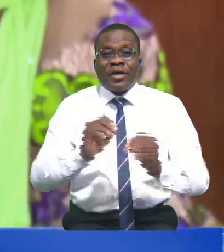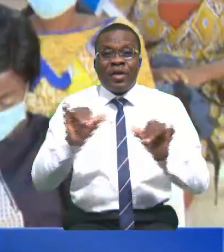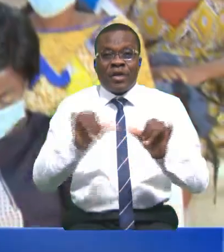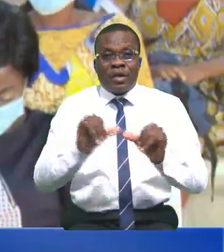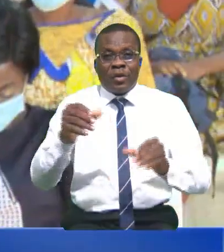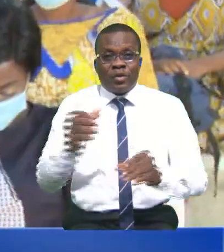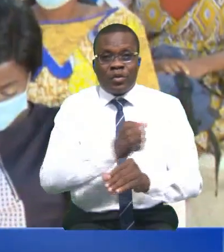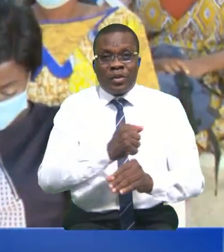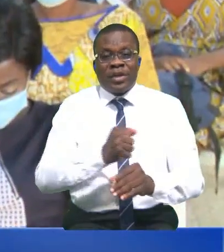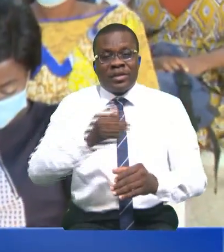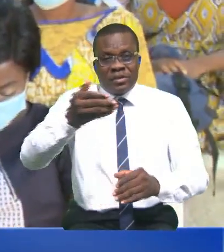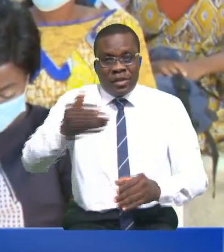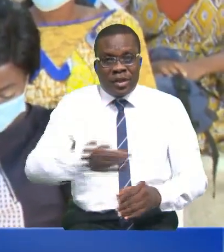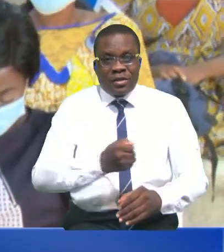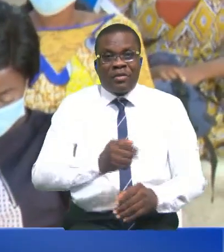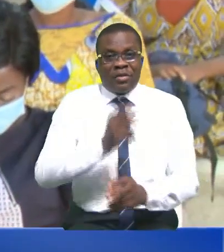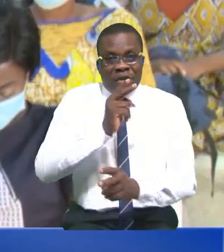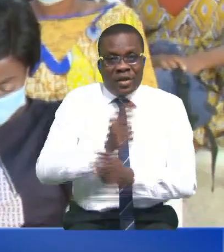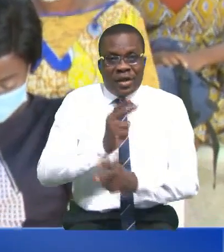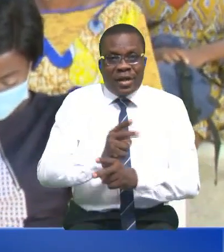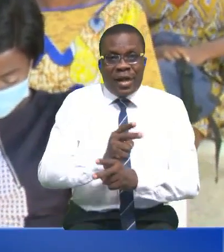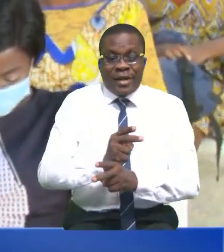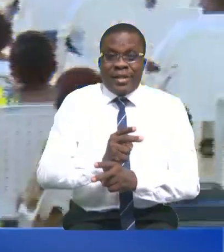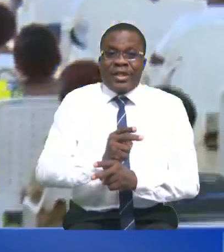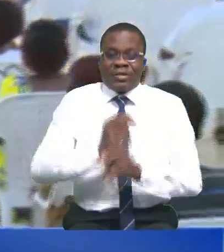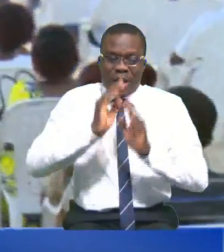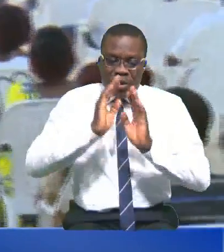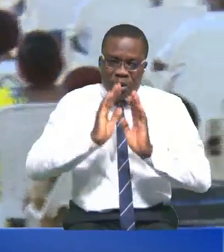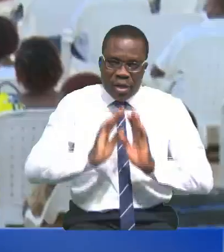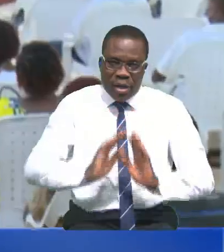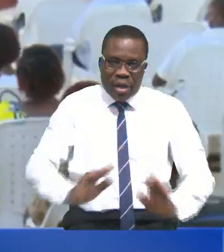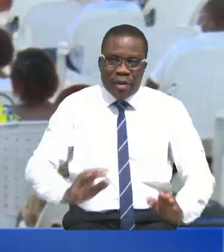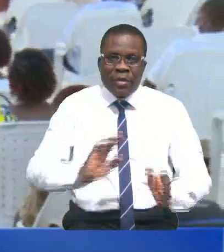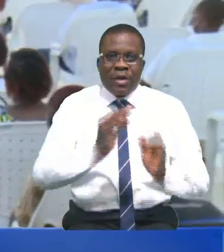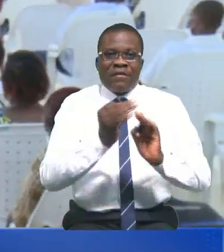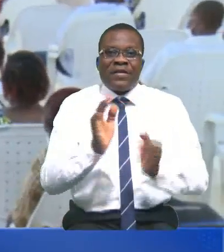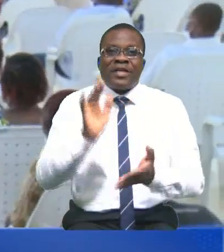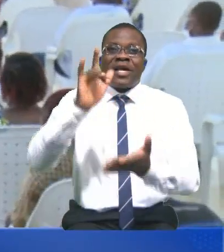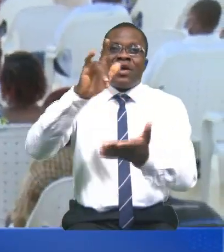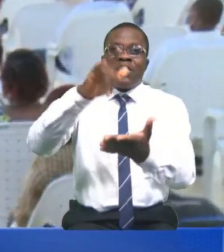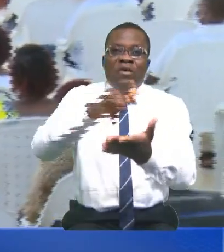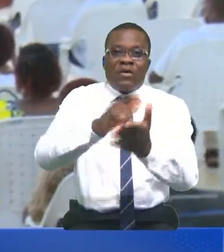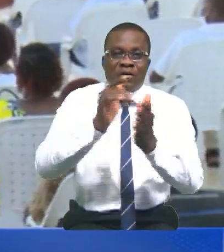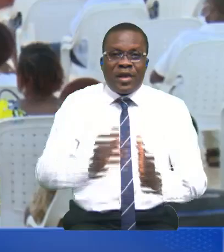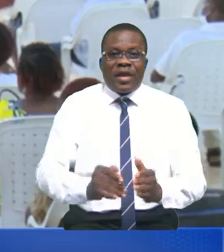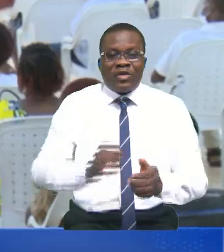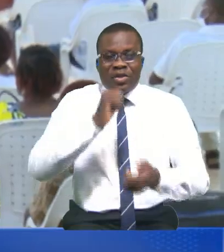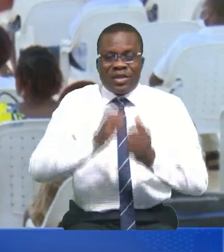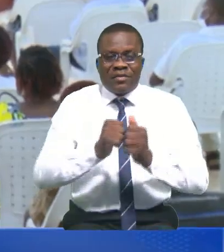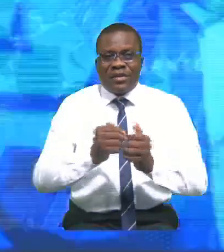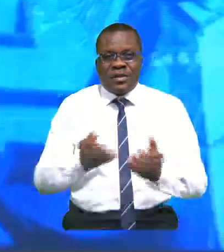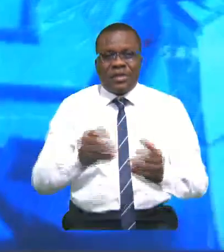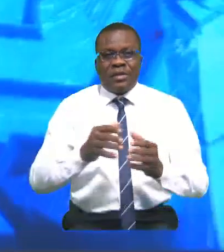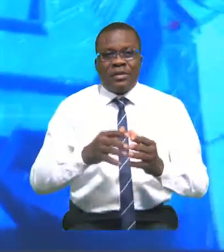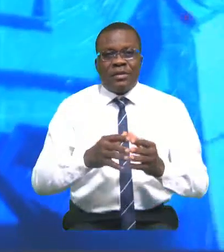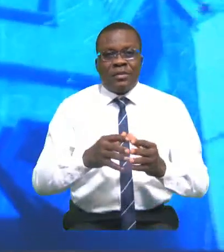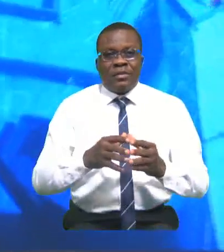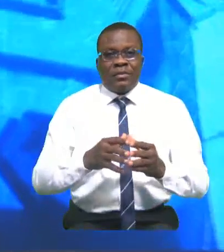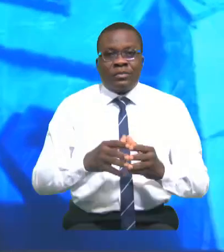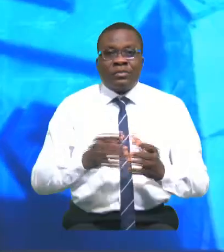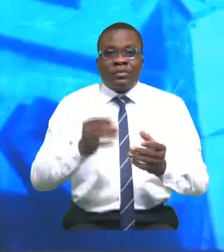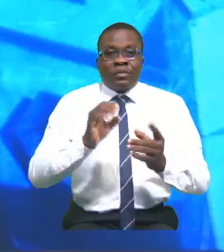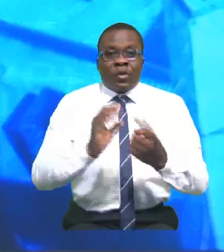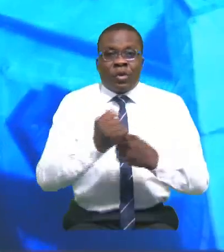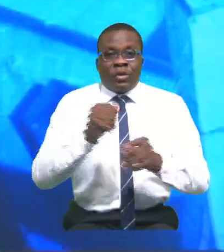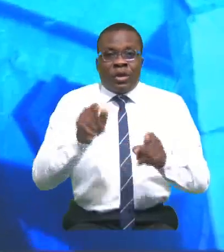et les invite à garder leur sang froid face à un voyageur plutôt difficile considéré